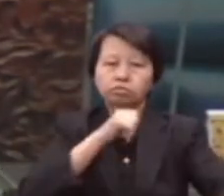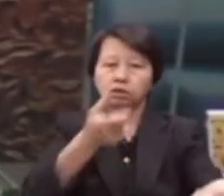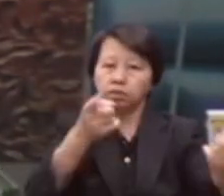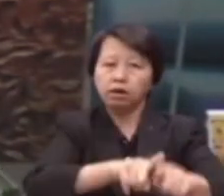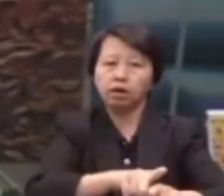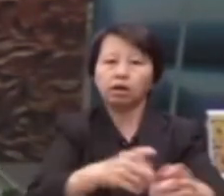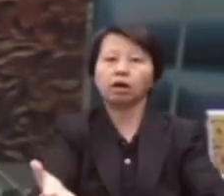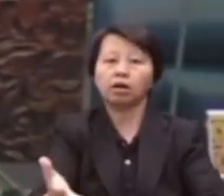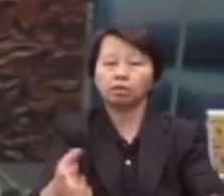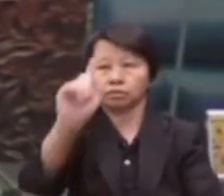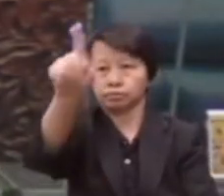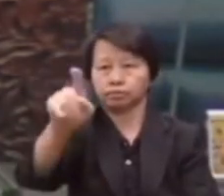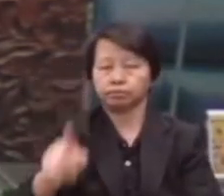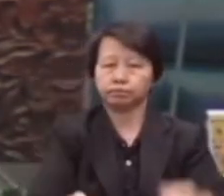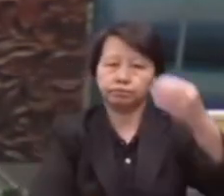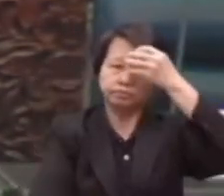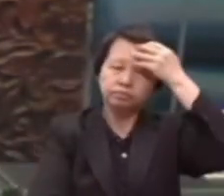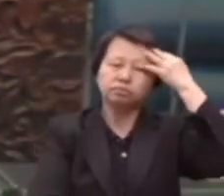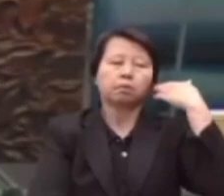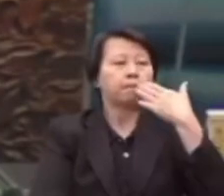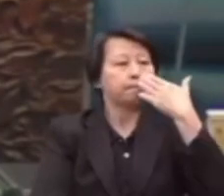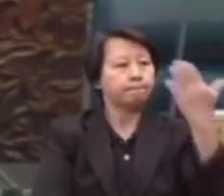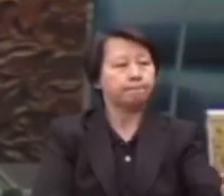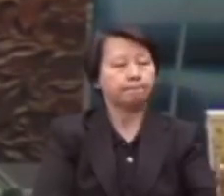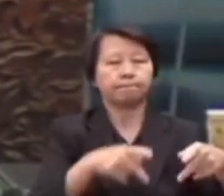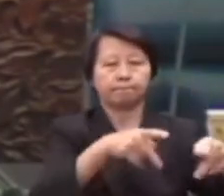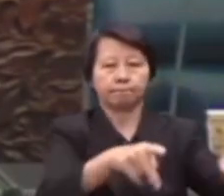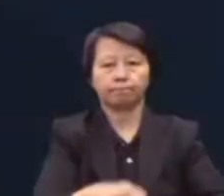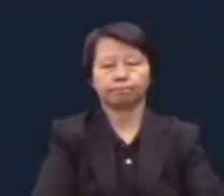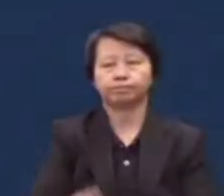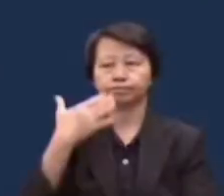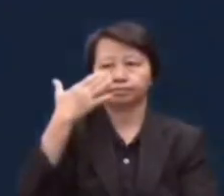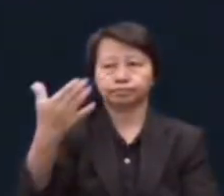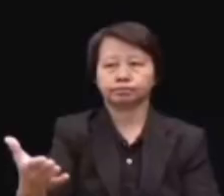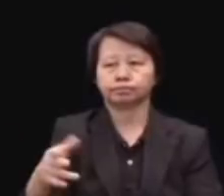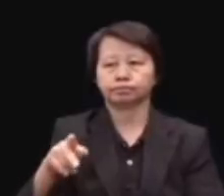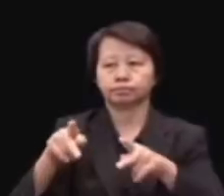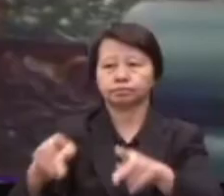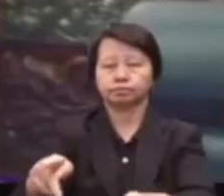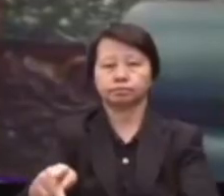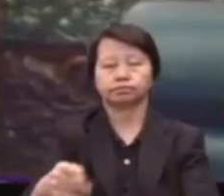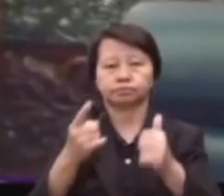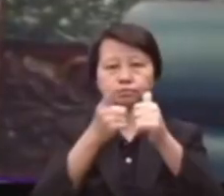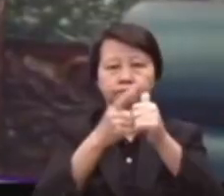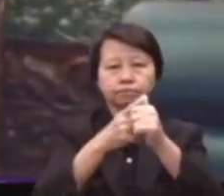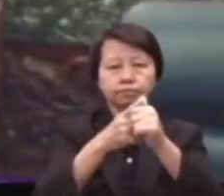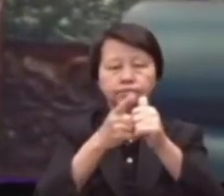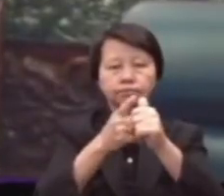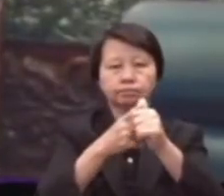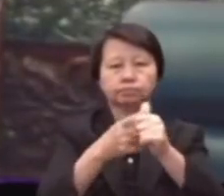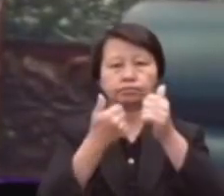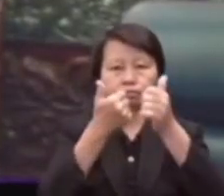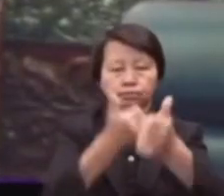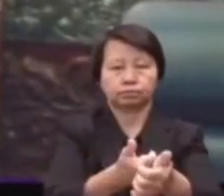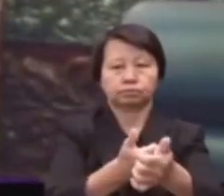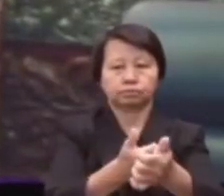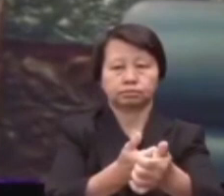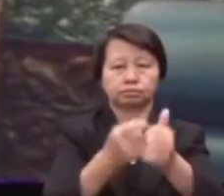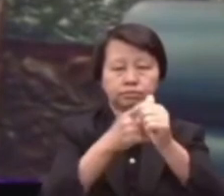berlaku? Terima kasih. Baik, terima kasih Pak Goh. Sila Menteri. Terima kasih Pak Goh. Pertamanya, berdasarkan